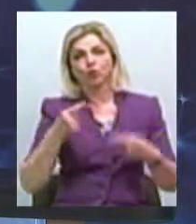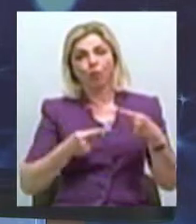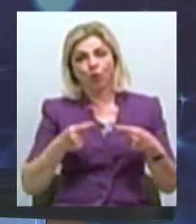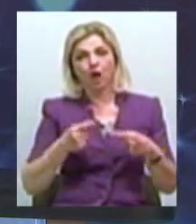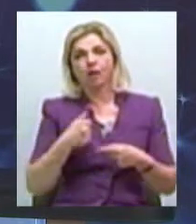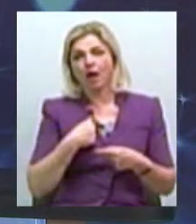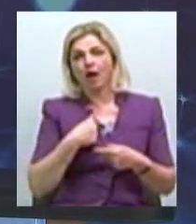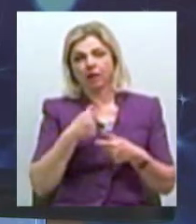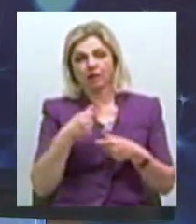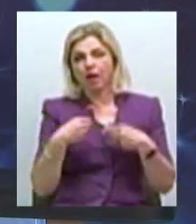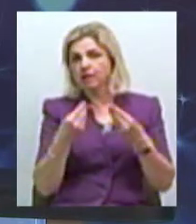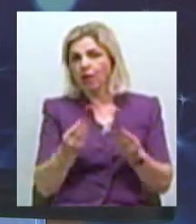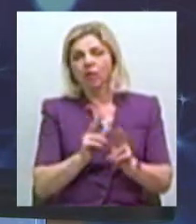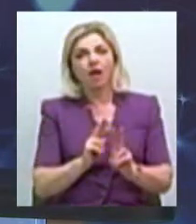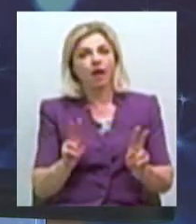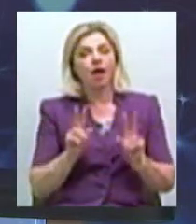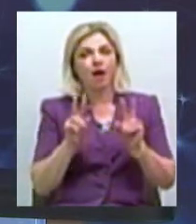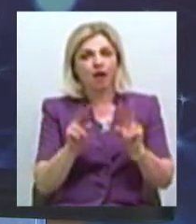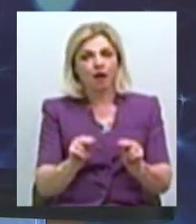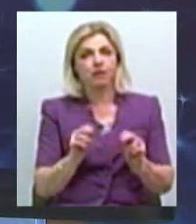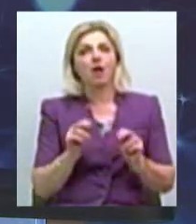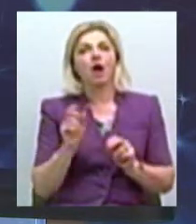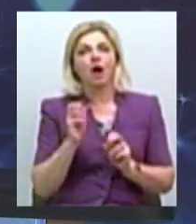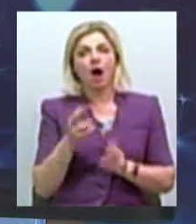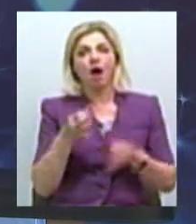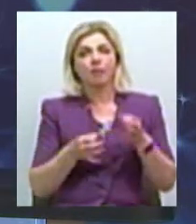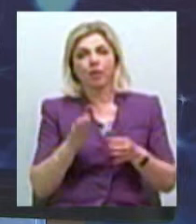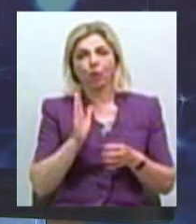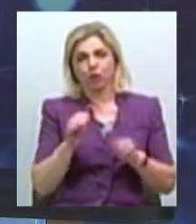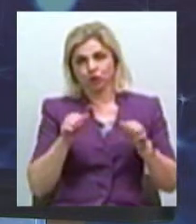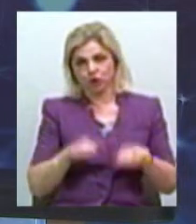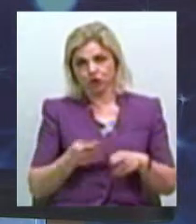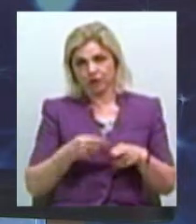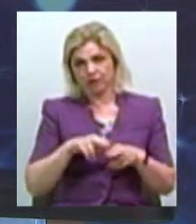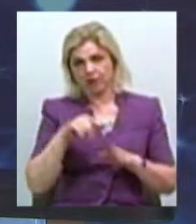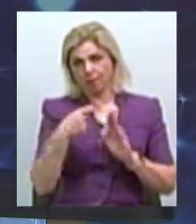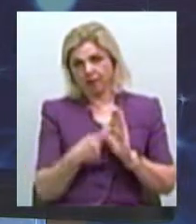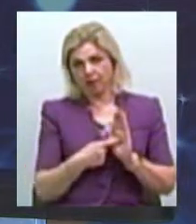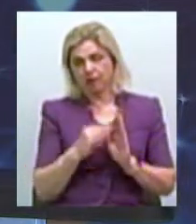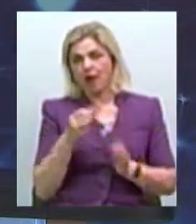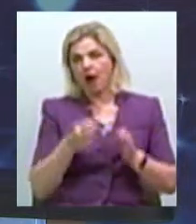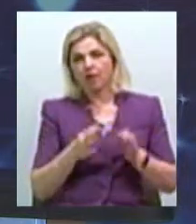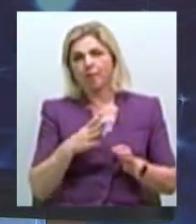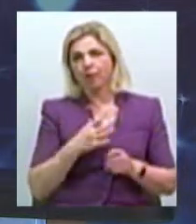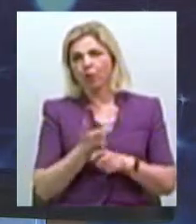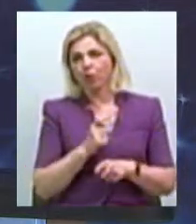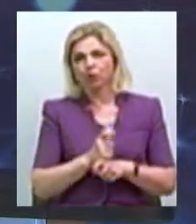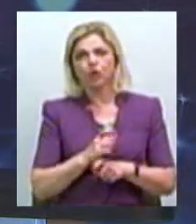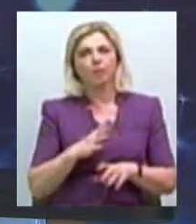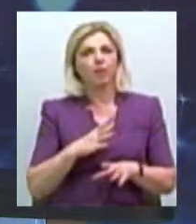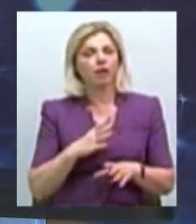я не даю ніяких гарантій, як арбітри будуть вирішувати це питання. І арбітри тоді дуже були бурхливі